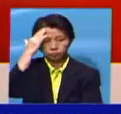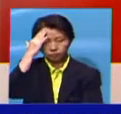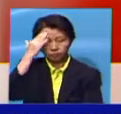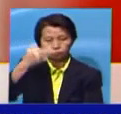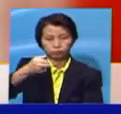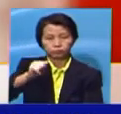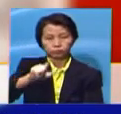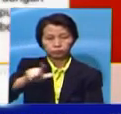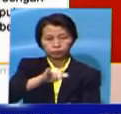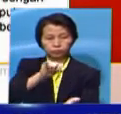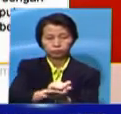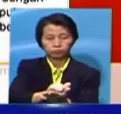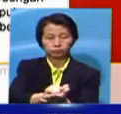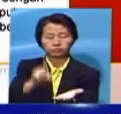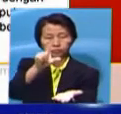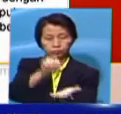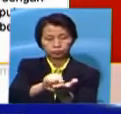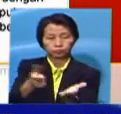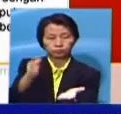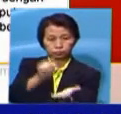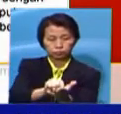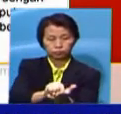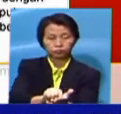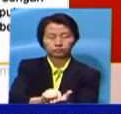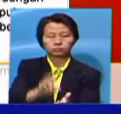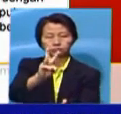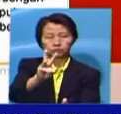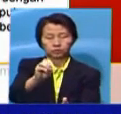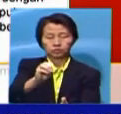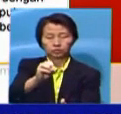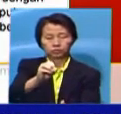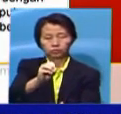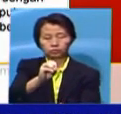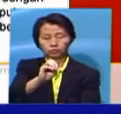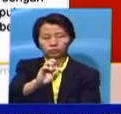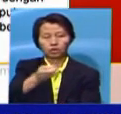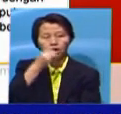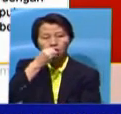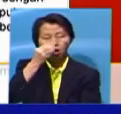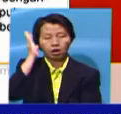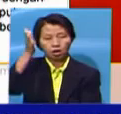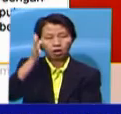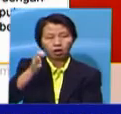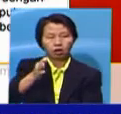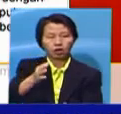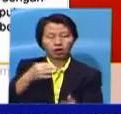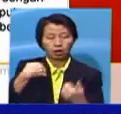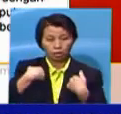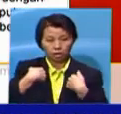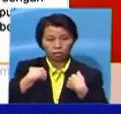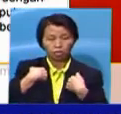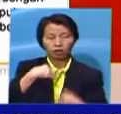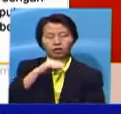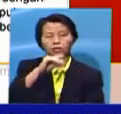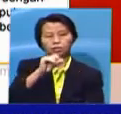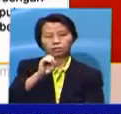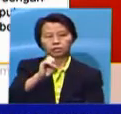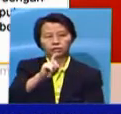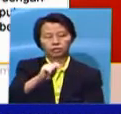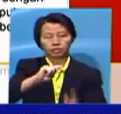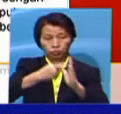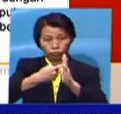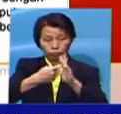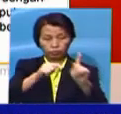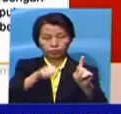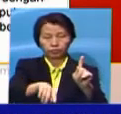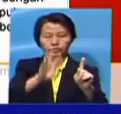itu media tempatan melaporkan lebih 60 makanan tertentu yang berkadar sifar akan dikenakan GST 6% bermula 1